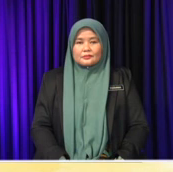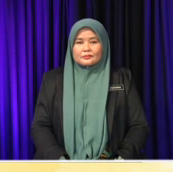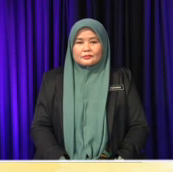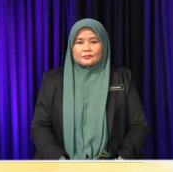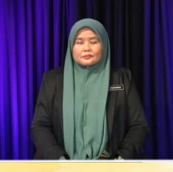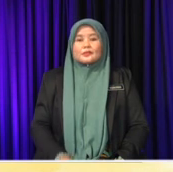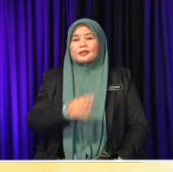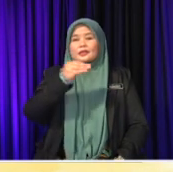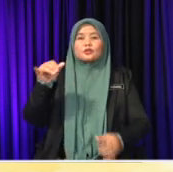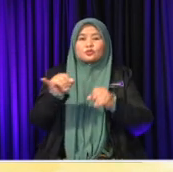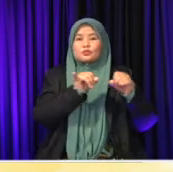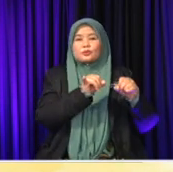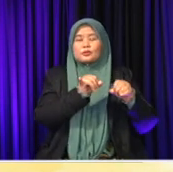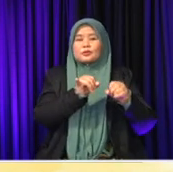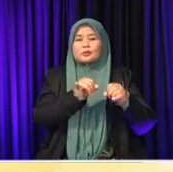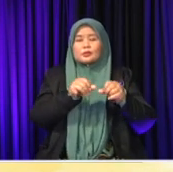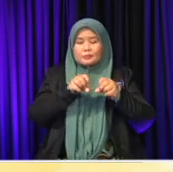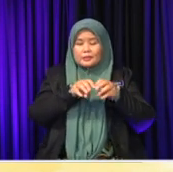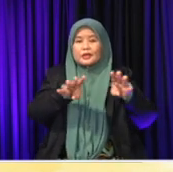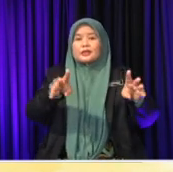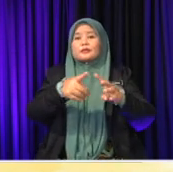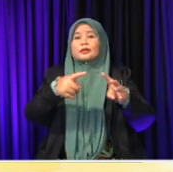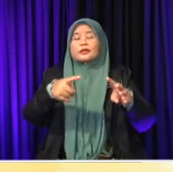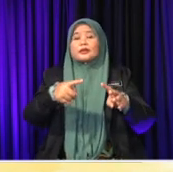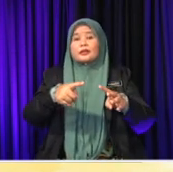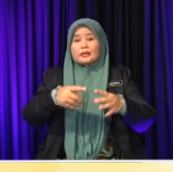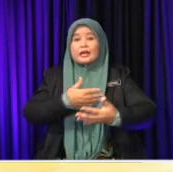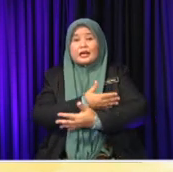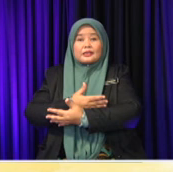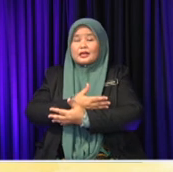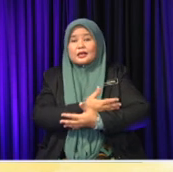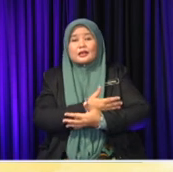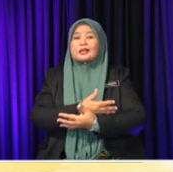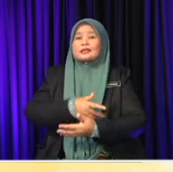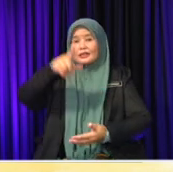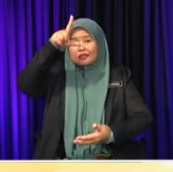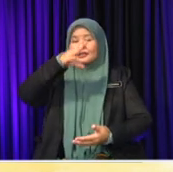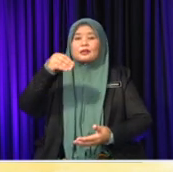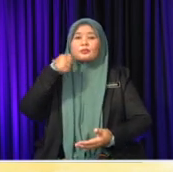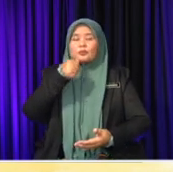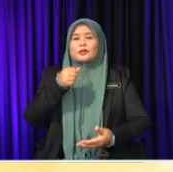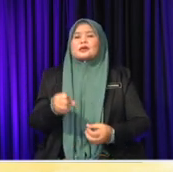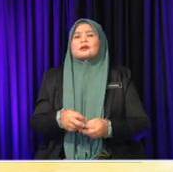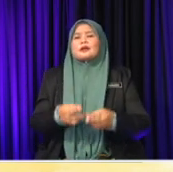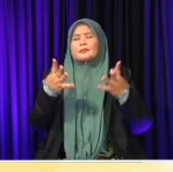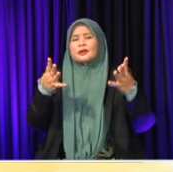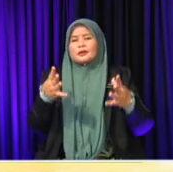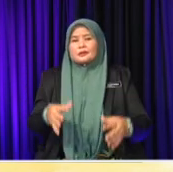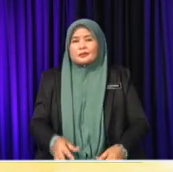dan juga yang membiakkan dari keduanya zuriat keturunan lelaki dan perempuan yang ramai